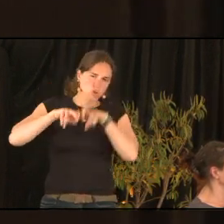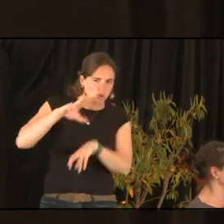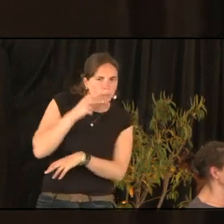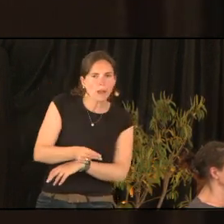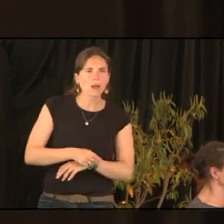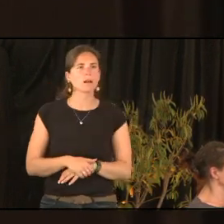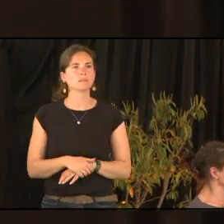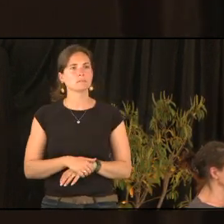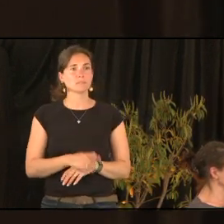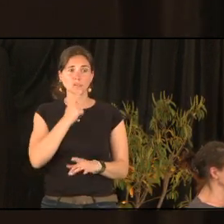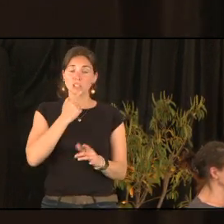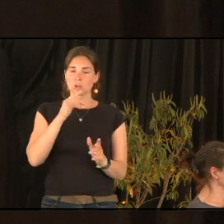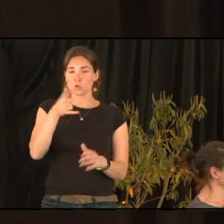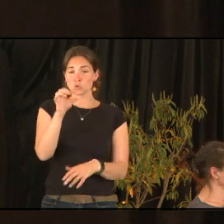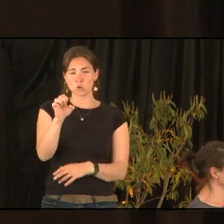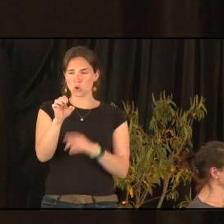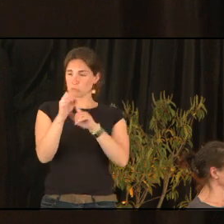trouver